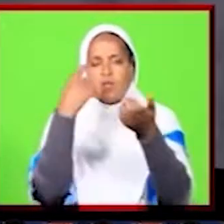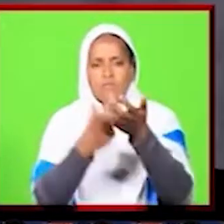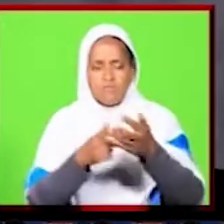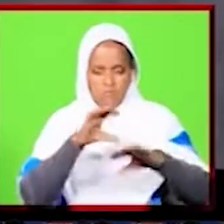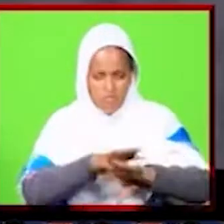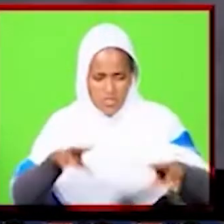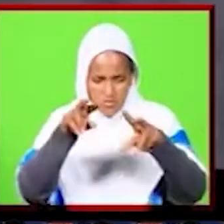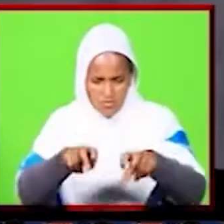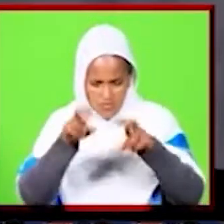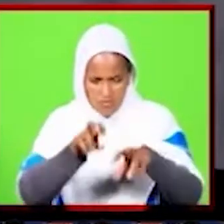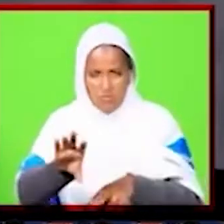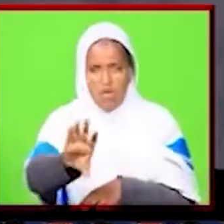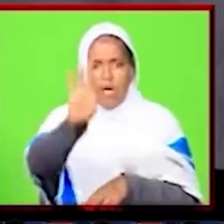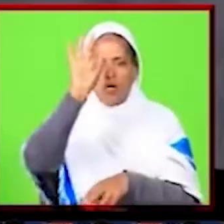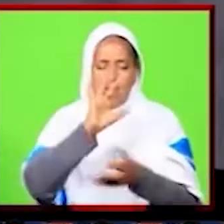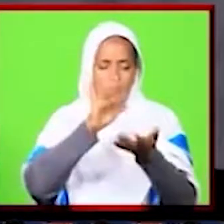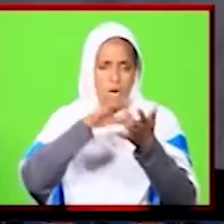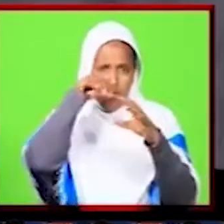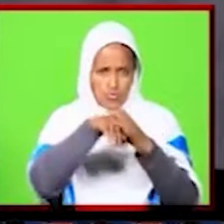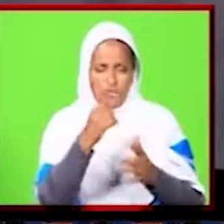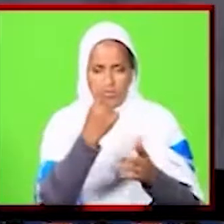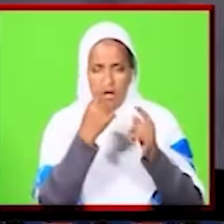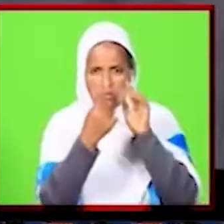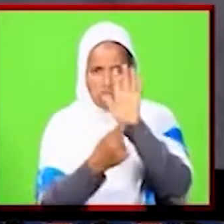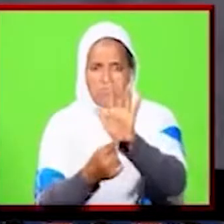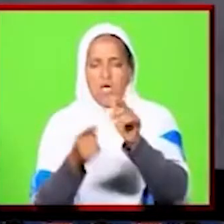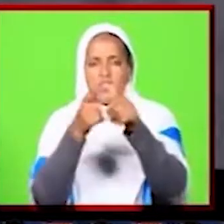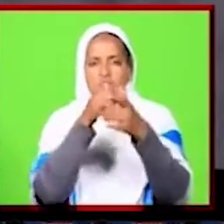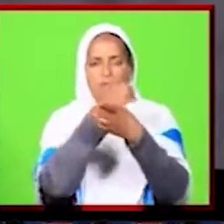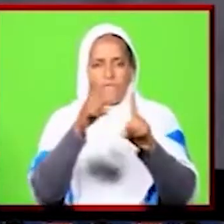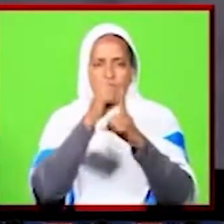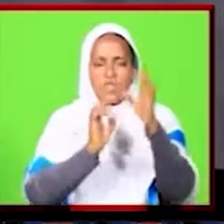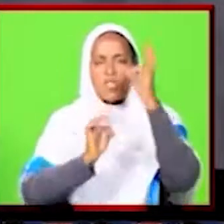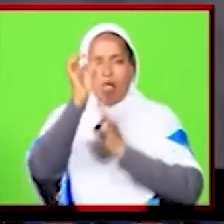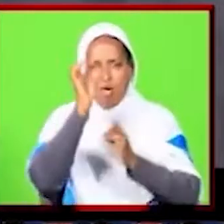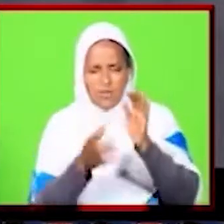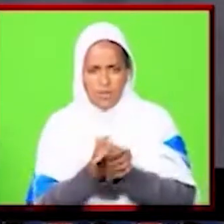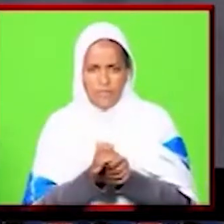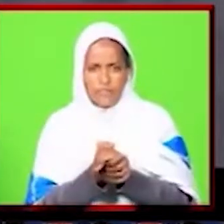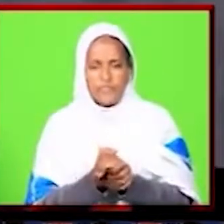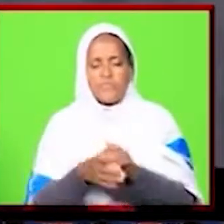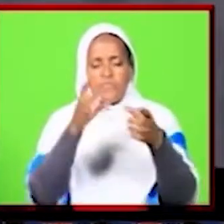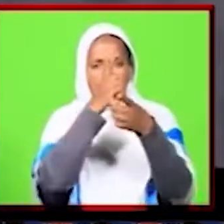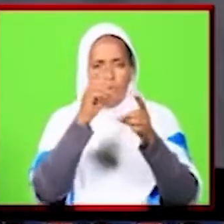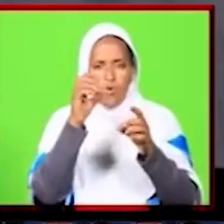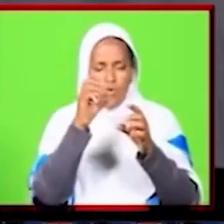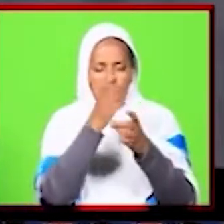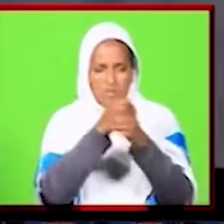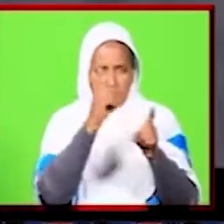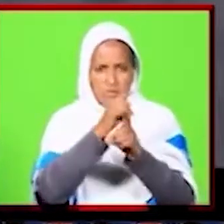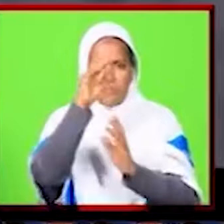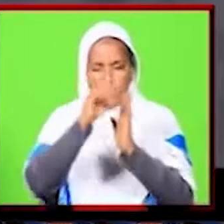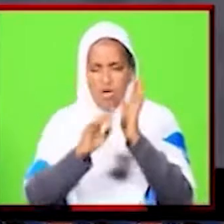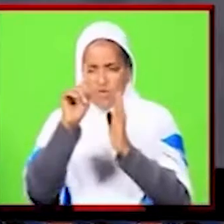እንመልከት፣ ከአርኪኦሎጂያዊ ግኝቶች መካከል ማለት ነው። አንደኛ የዘፍጥረት ታሪክ ነው።